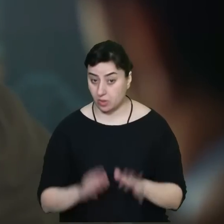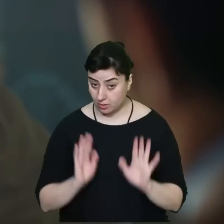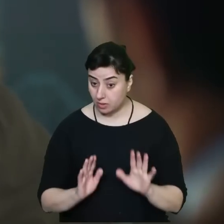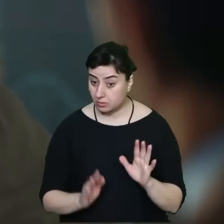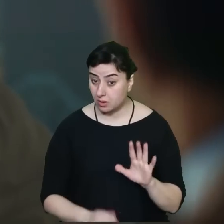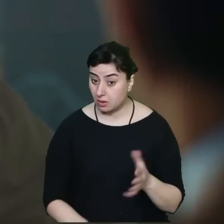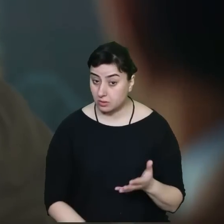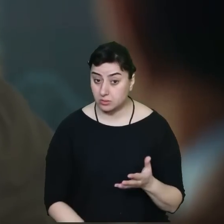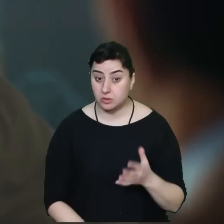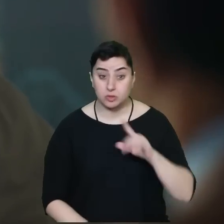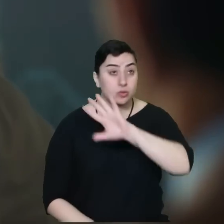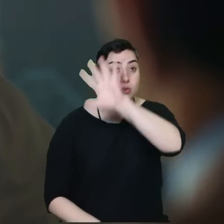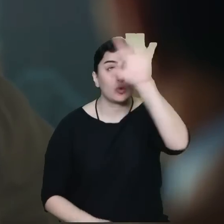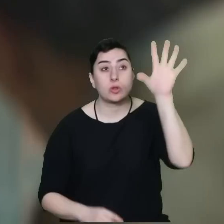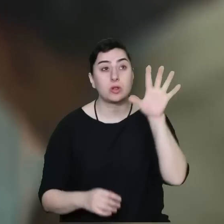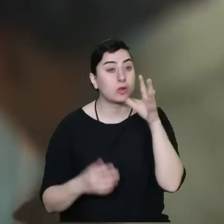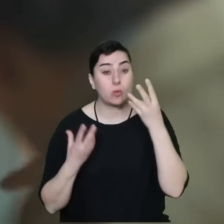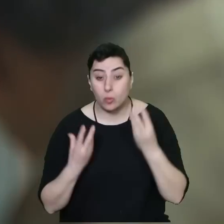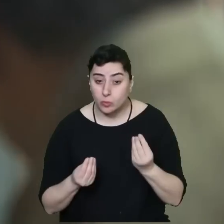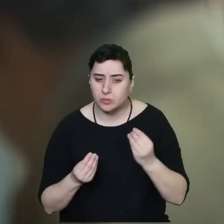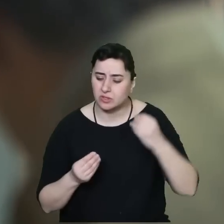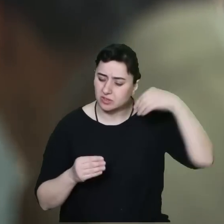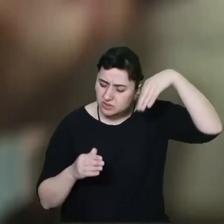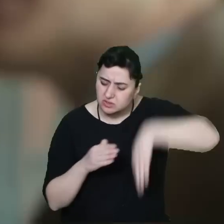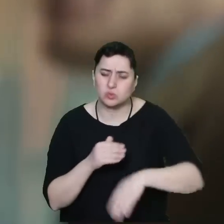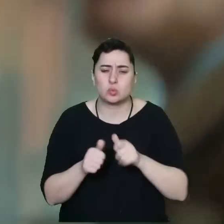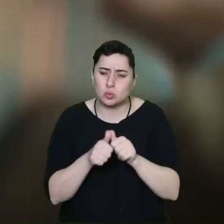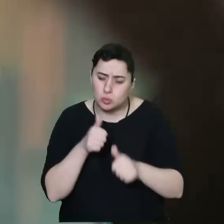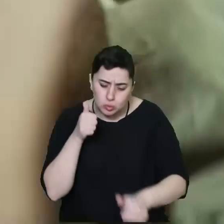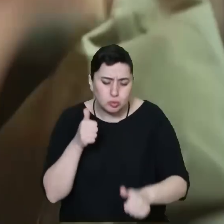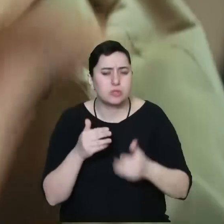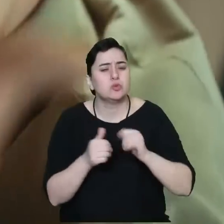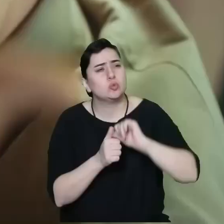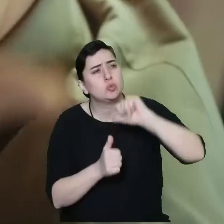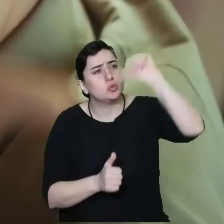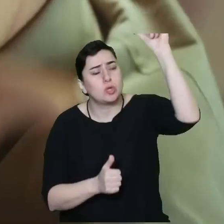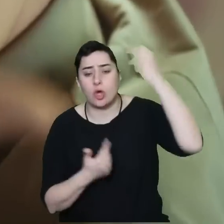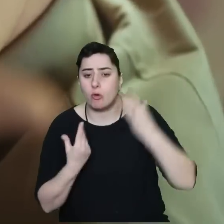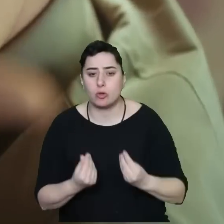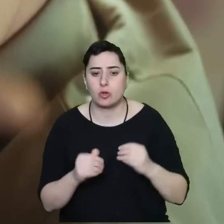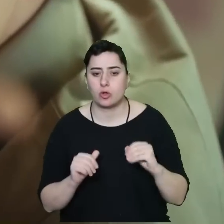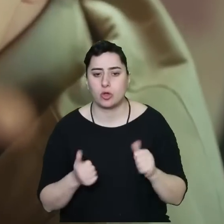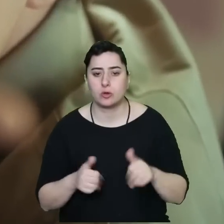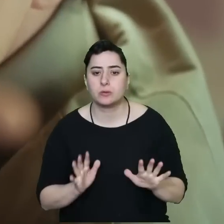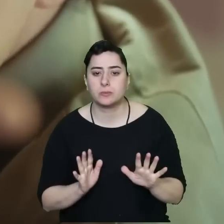Fakat eğer göklerde kılınmışsa, ister yerin yedi kat dibinde ol, ister göğün yedi kat üstünde,